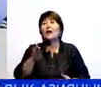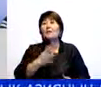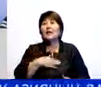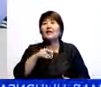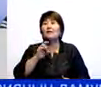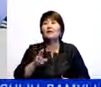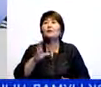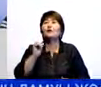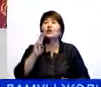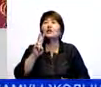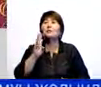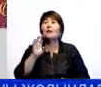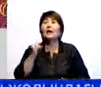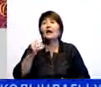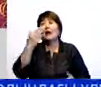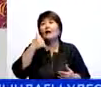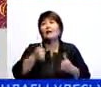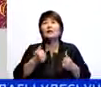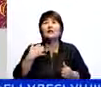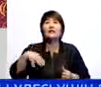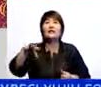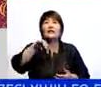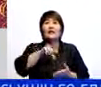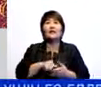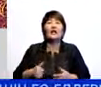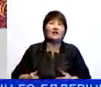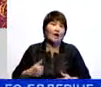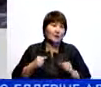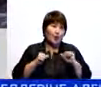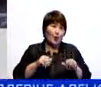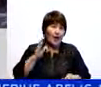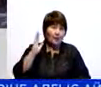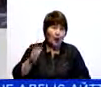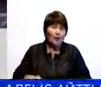пірім Сүйінбай» атты халықаралық додада сыр елінің намысын қорғайтын болады.